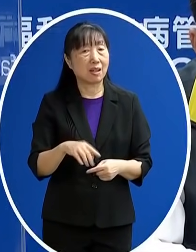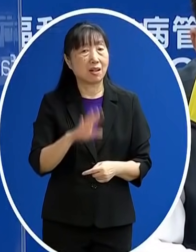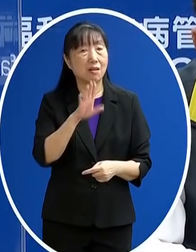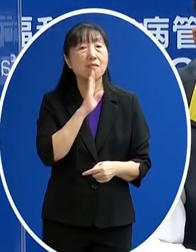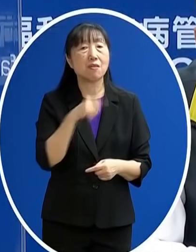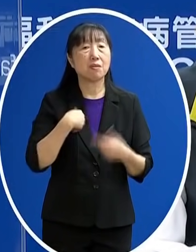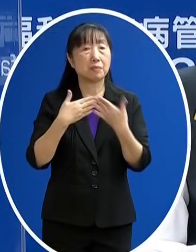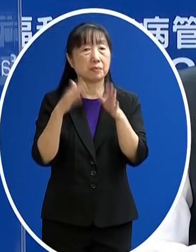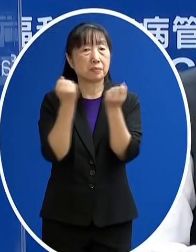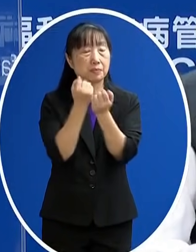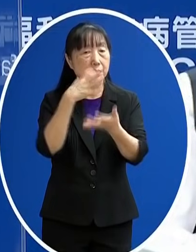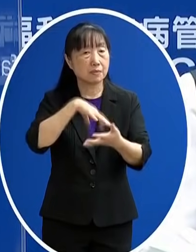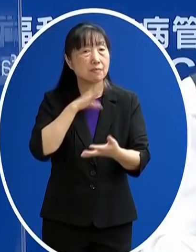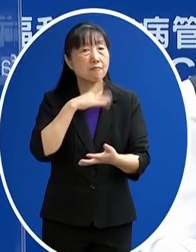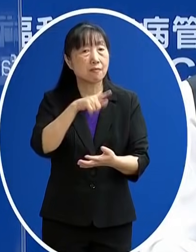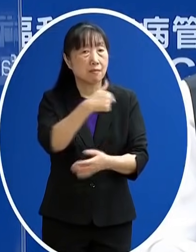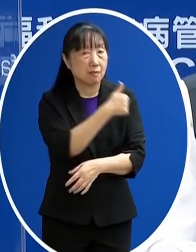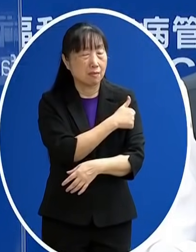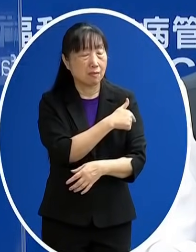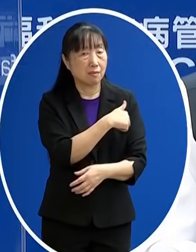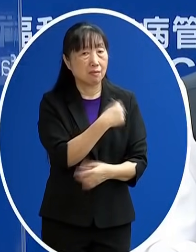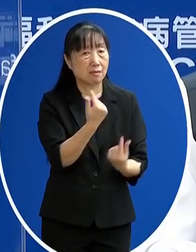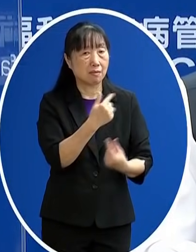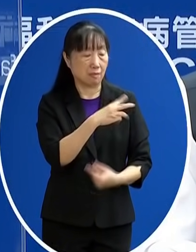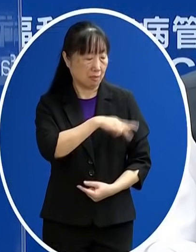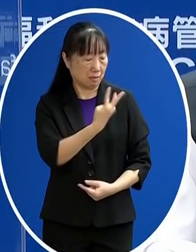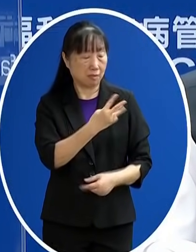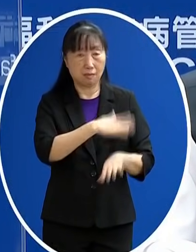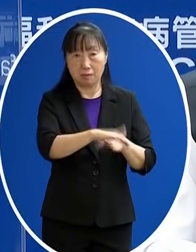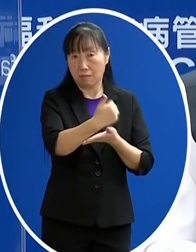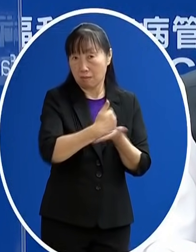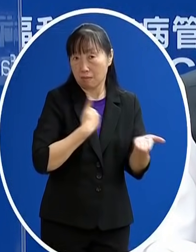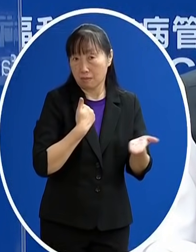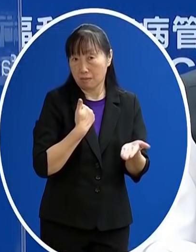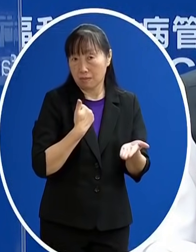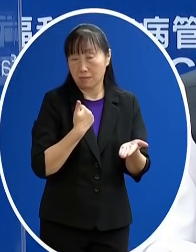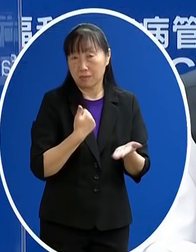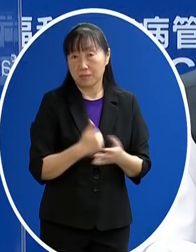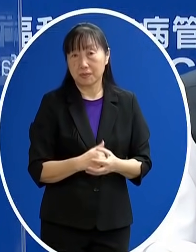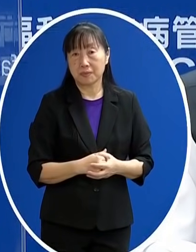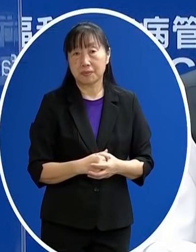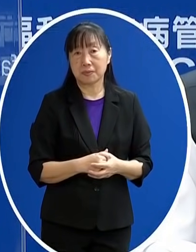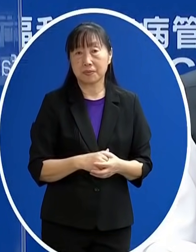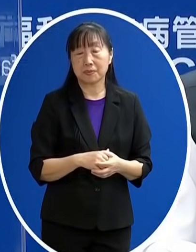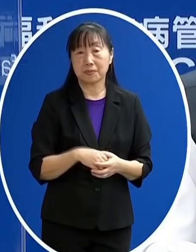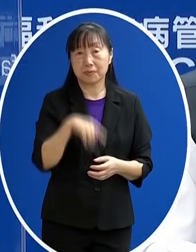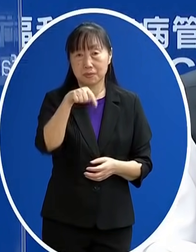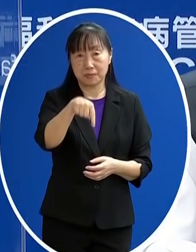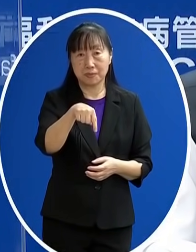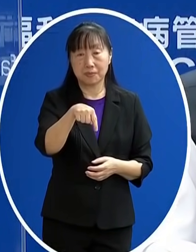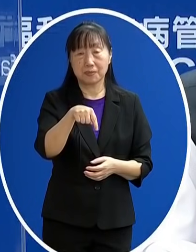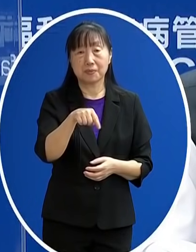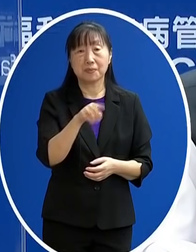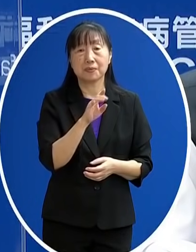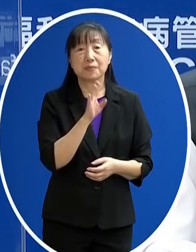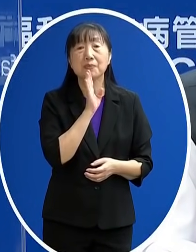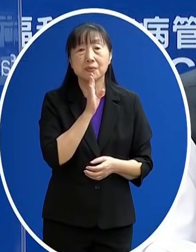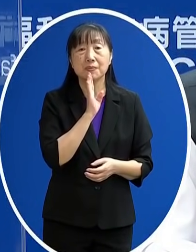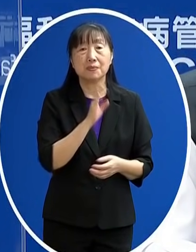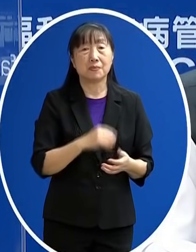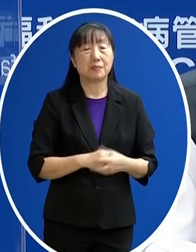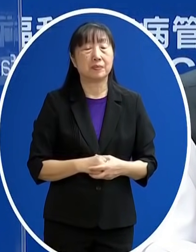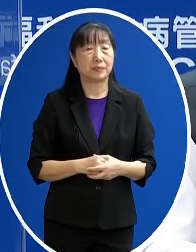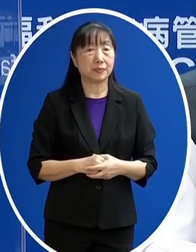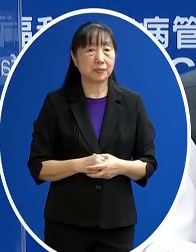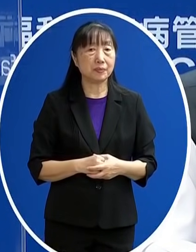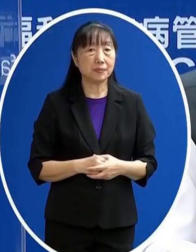德纳的疫苗哈，在这两天哈，礼拜三会进来。好，那有哈，有这样的一个哈，是会在那个时间进